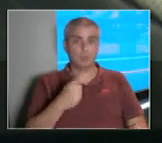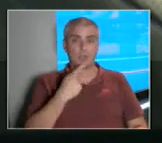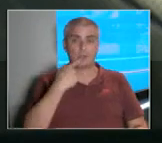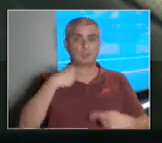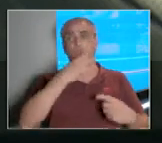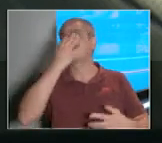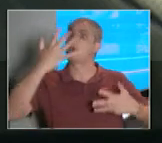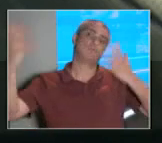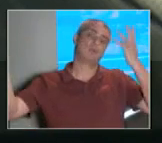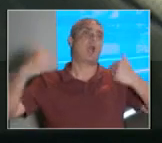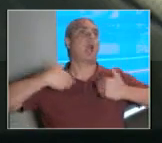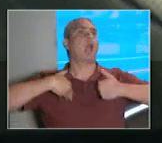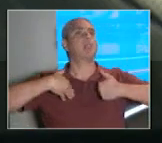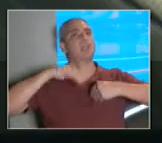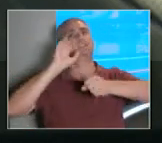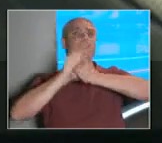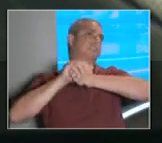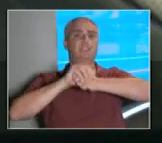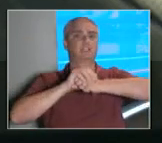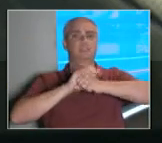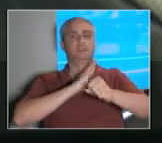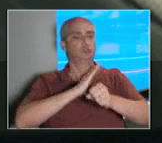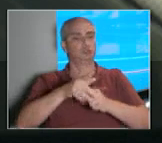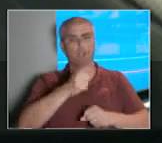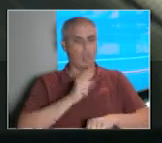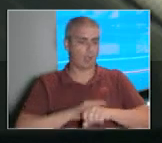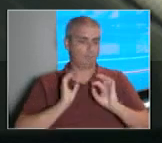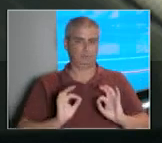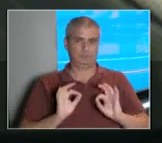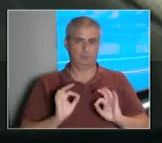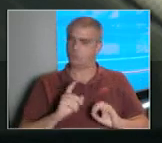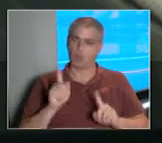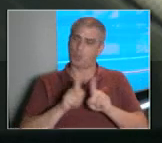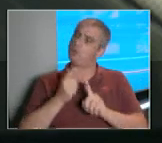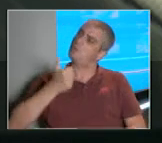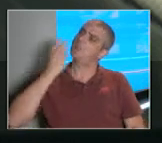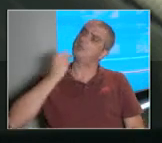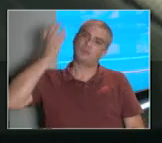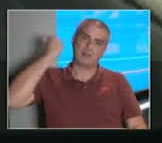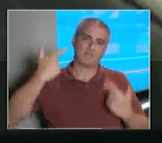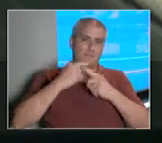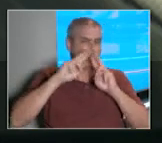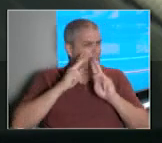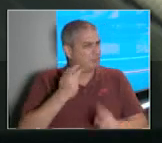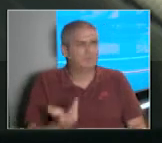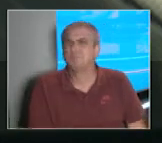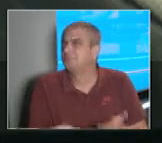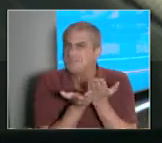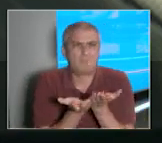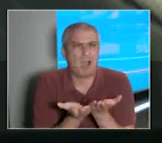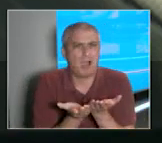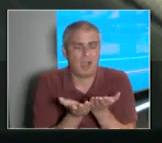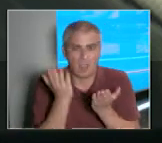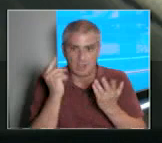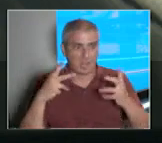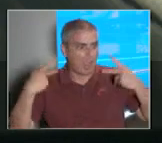ההזוי שלו, אומר, אני זיהיתי את השואה הזאת בזמן, לא כמו הנהגה היהודית לפני מלחמת העולם השנייה. על מה אנחנו מדברים? הייתה